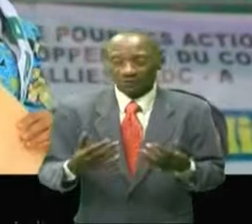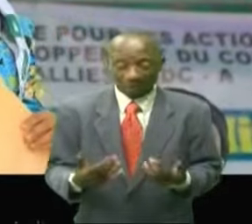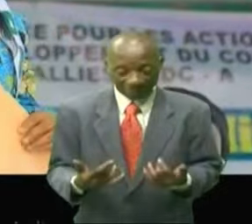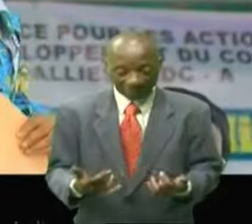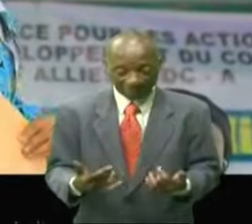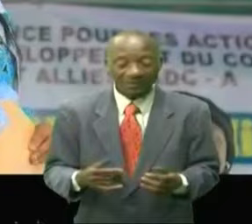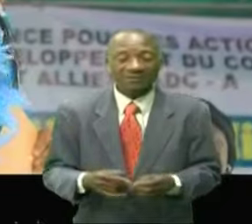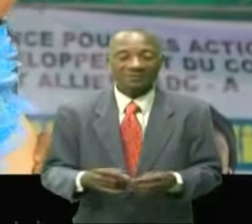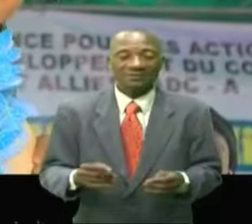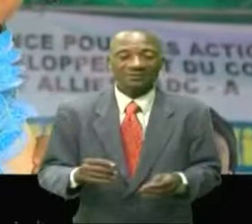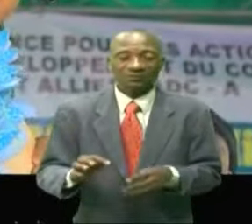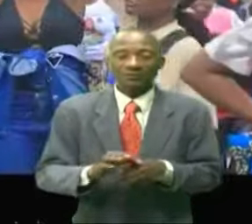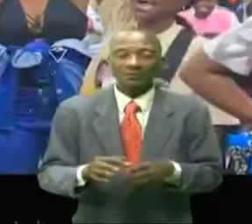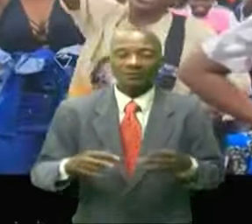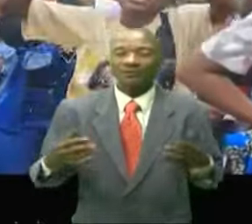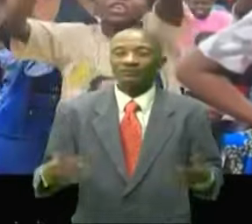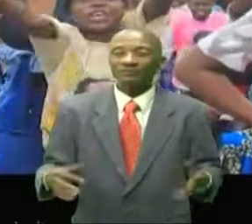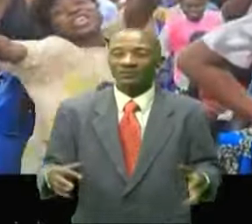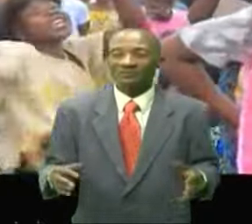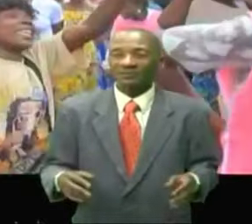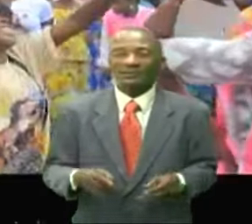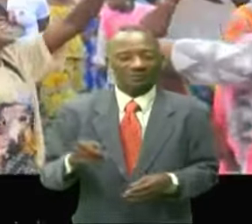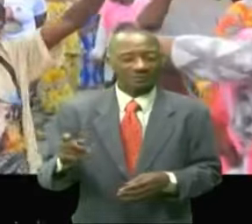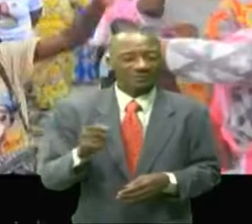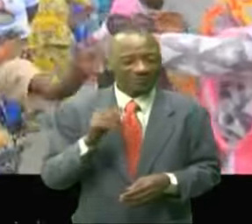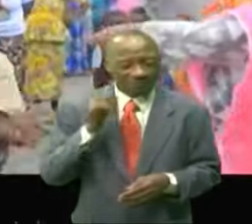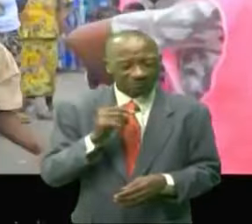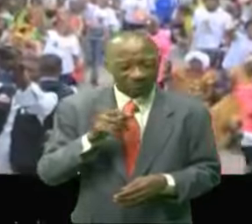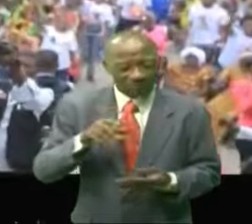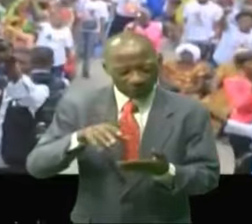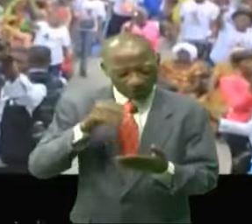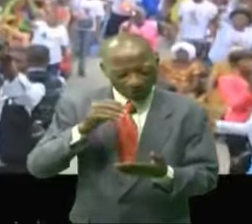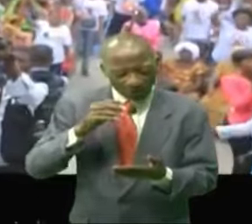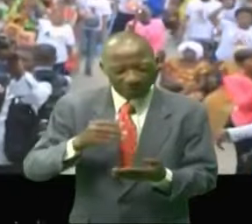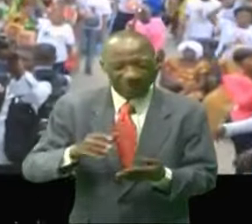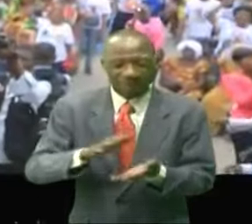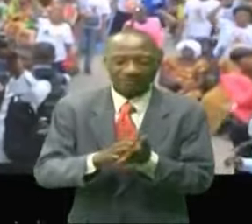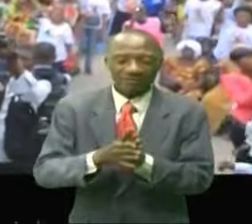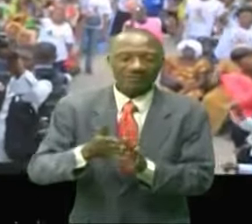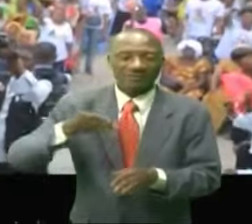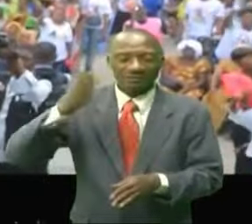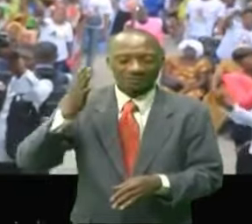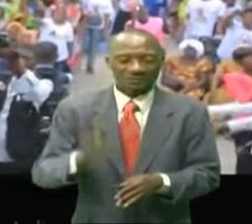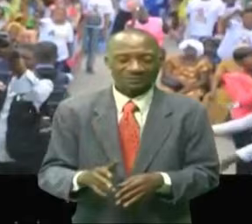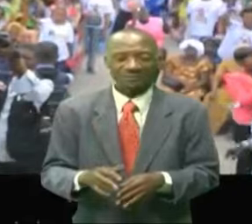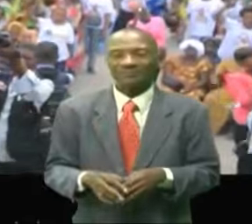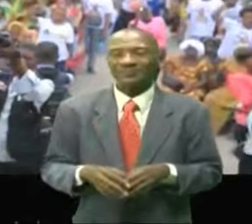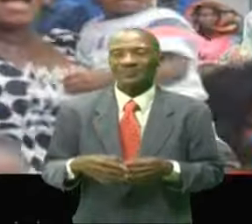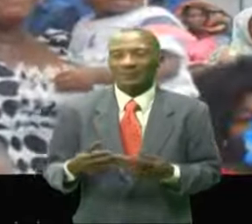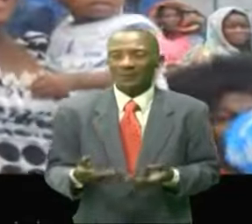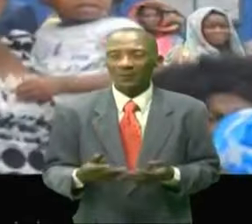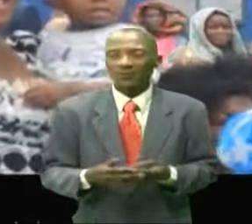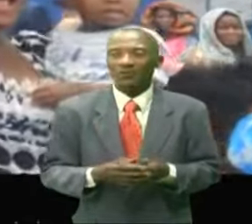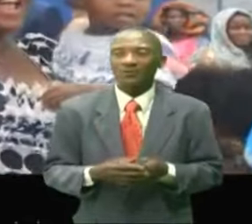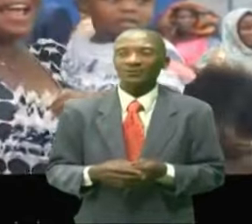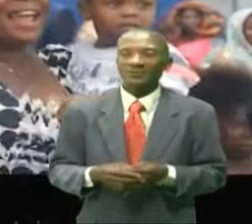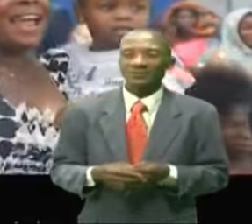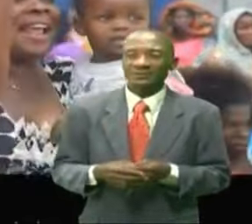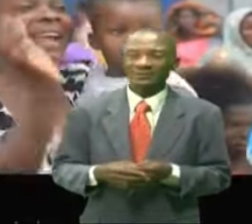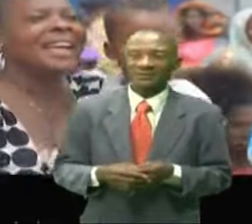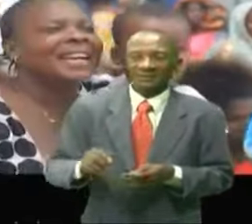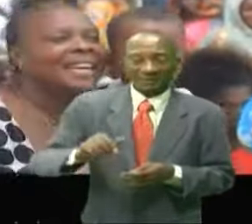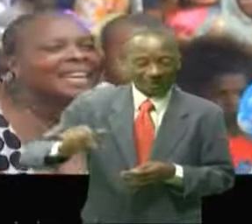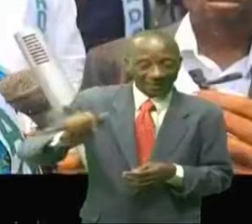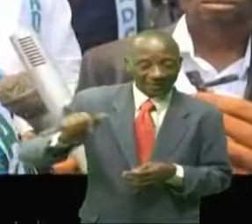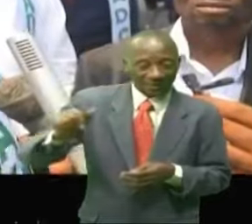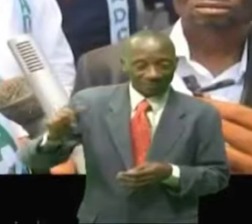moitié au centre de leurs intérêts. Un motif de satisfaction pour les organisatrices. Notre vision, c'est de